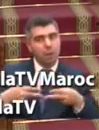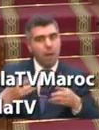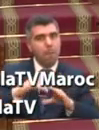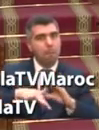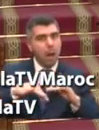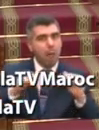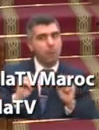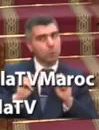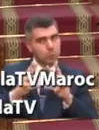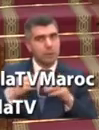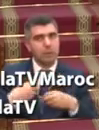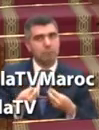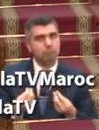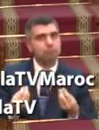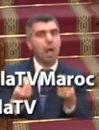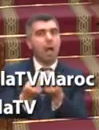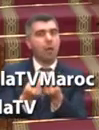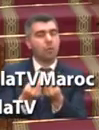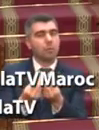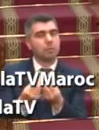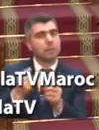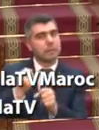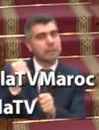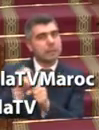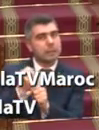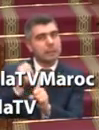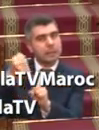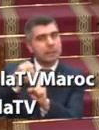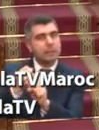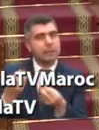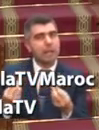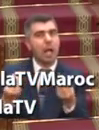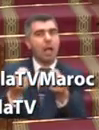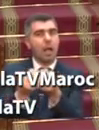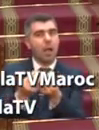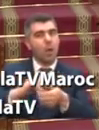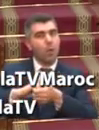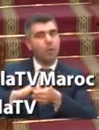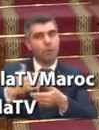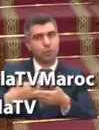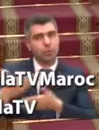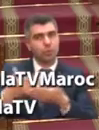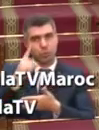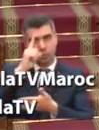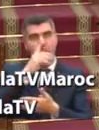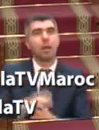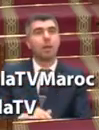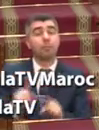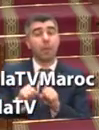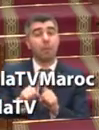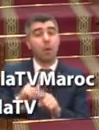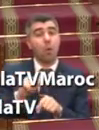مقترحات قوانين حنا مستعدين، ولكن كذلك خص يكون التعامل بجدية ومسؤوليه من طرف الجميع. وخاص السيدات